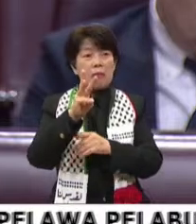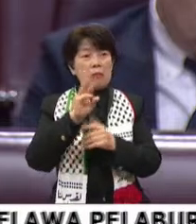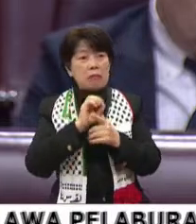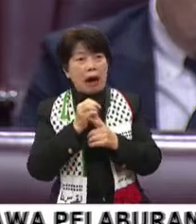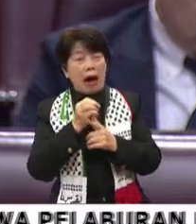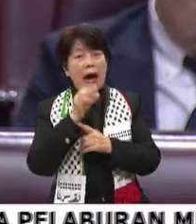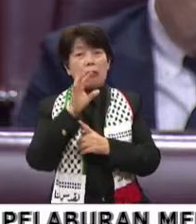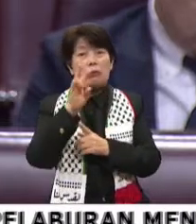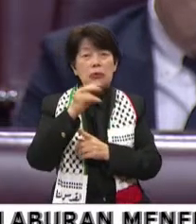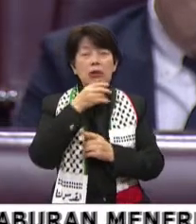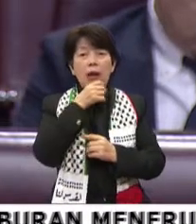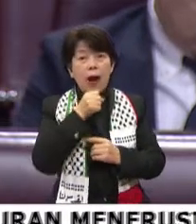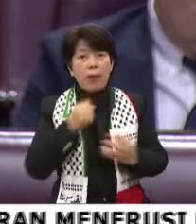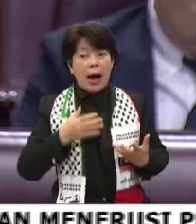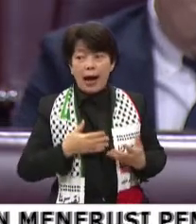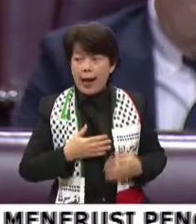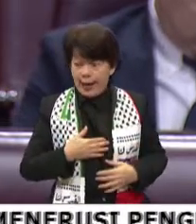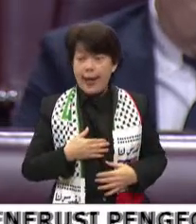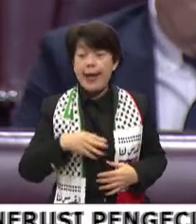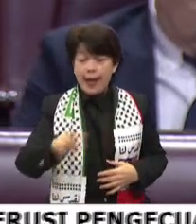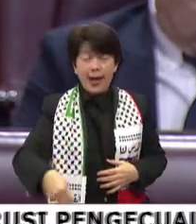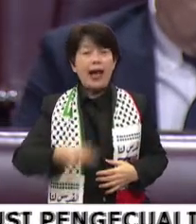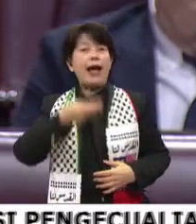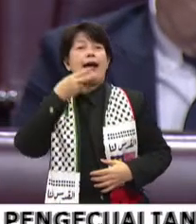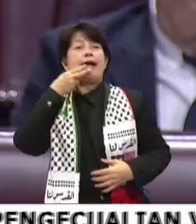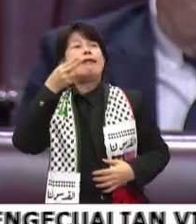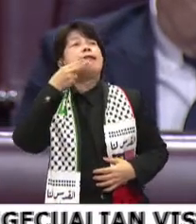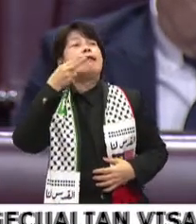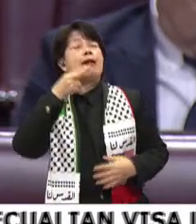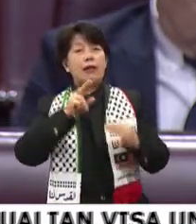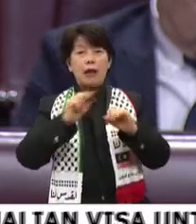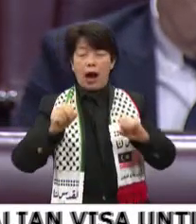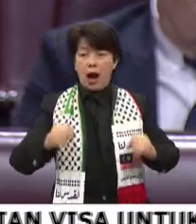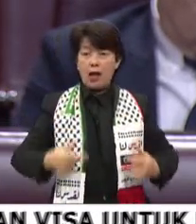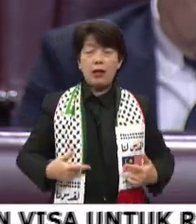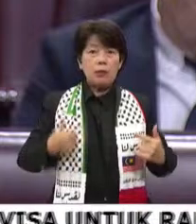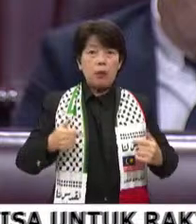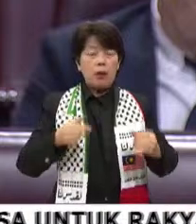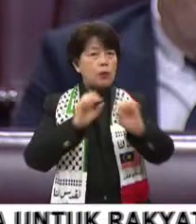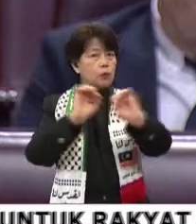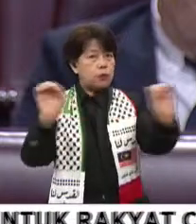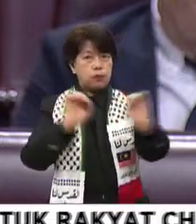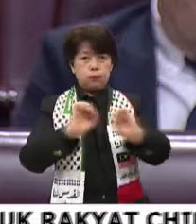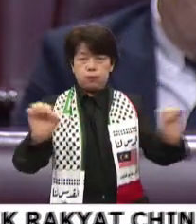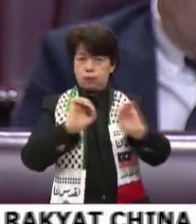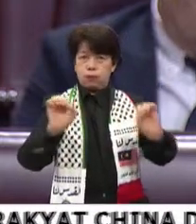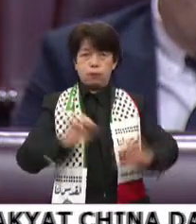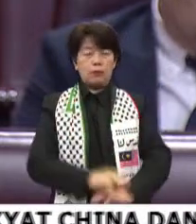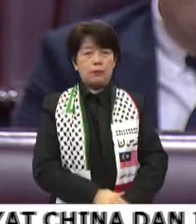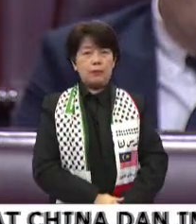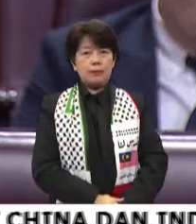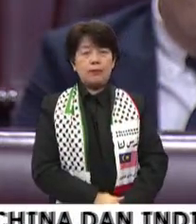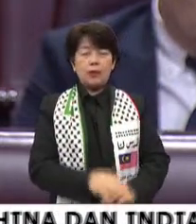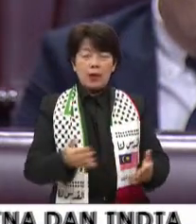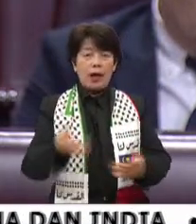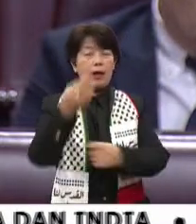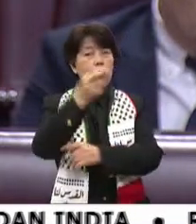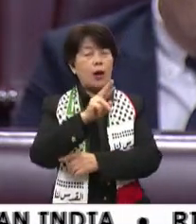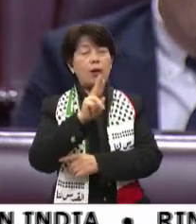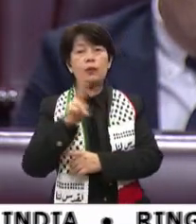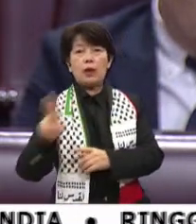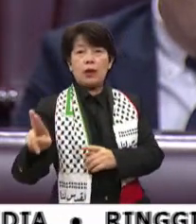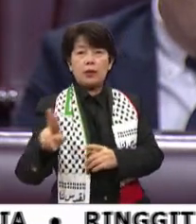berani terpengaruh untuk menggunakan vap sebagai gaya hidup yang lebih trendy dengan izin maka dengan Rang undang-undang